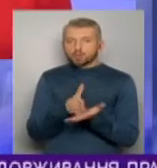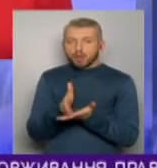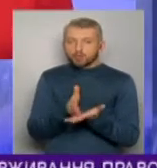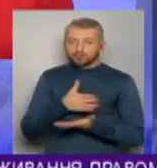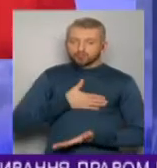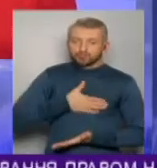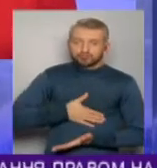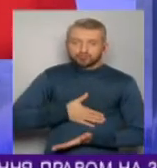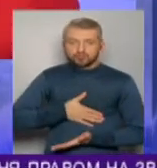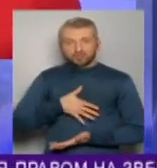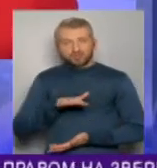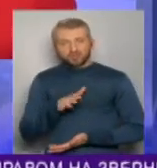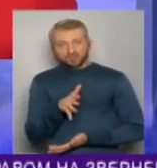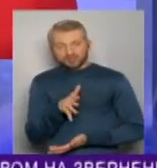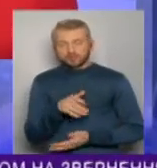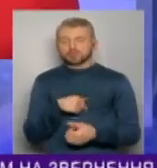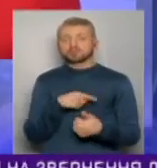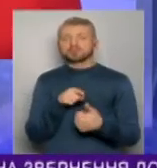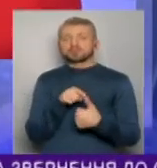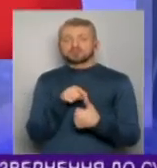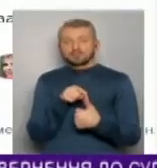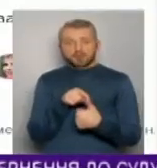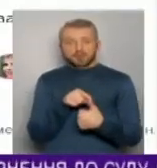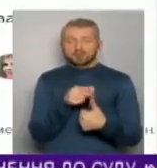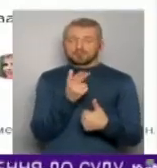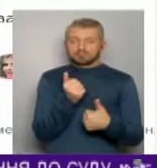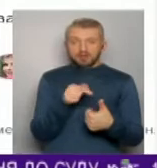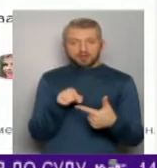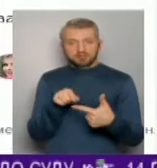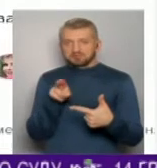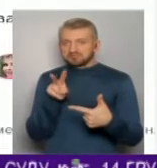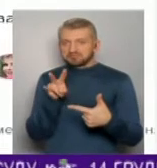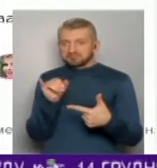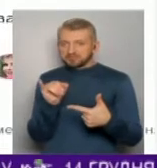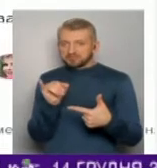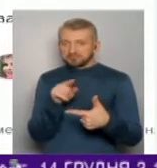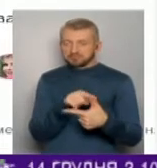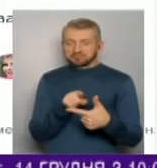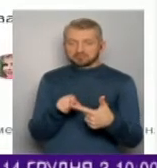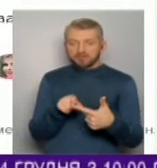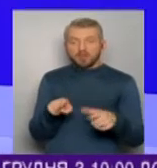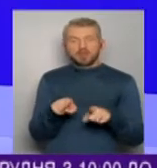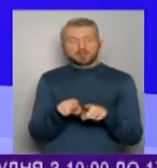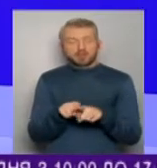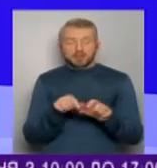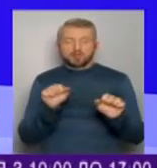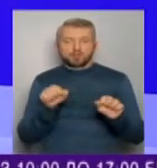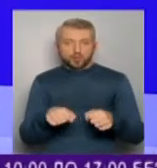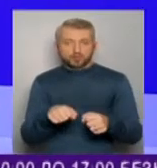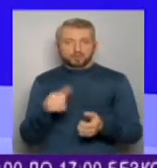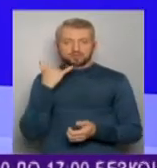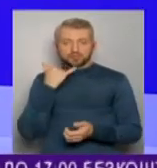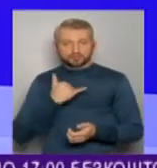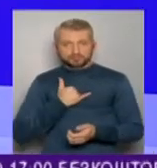Києва під час снігопадів. Варіанти відповідей прості – так або ні. А ще можете так само традиційно долучатися до нашої